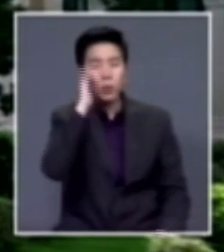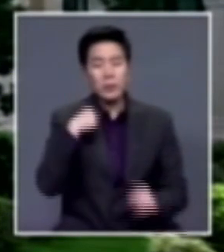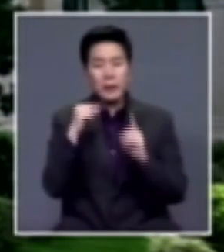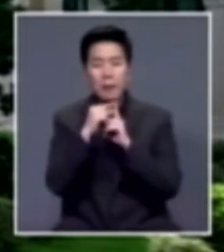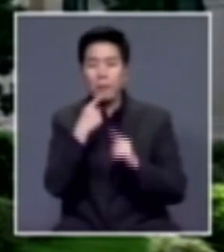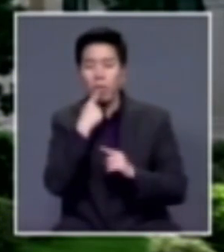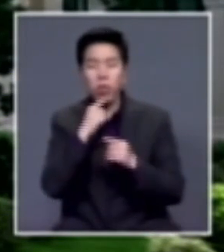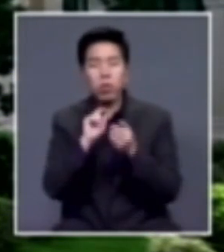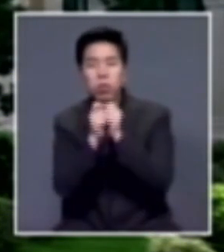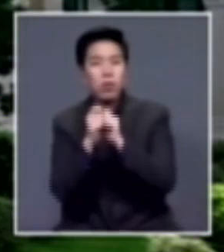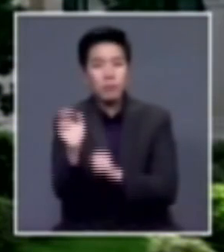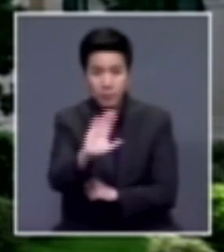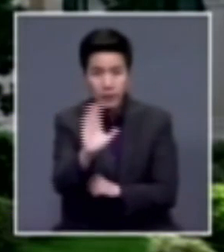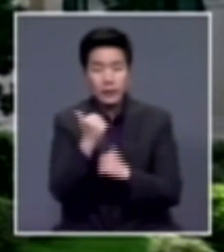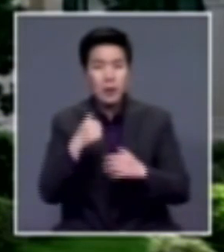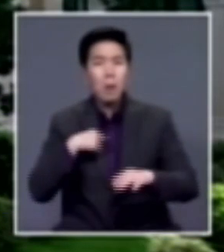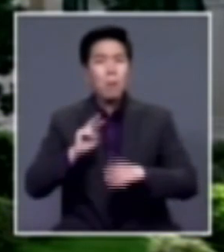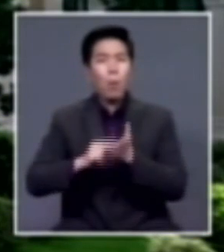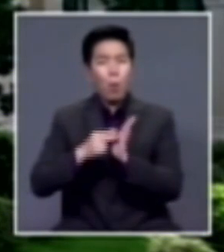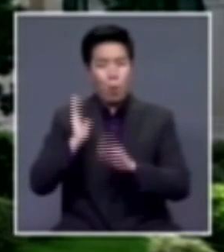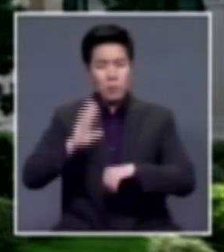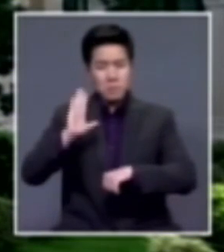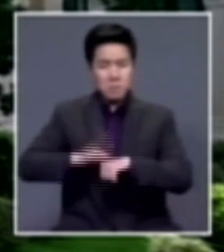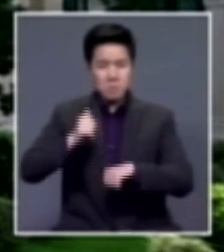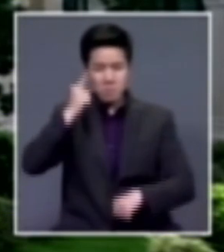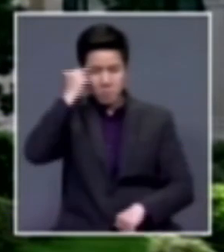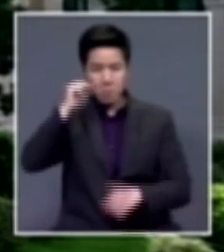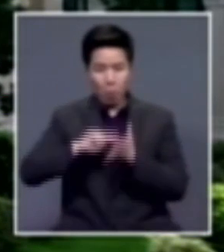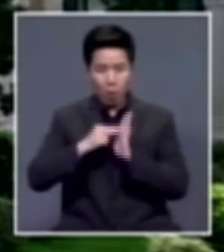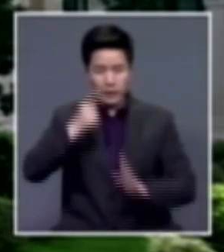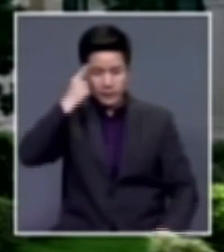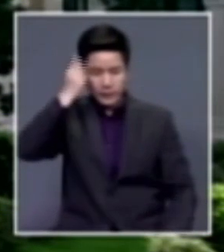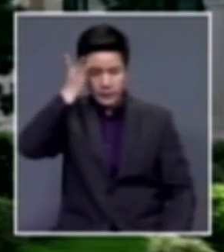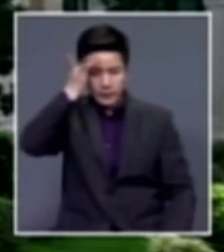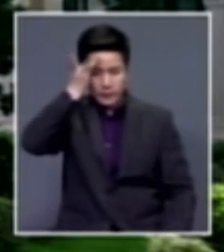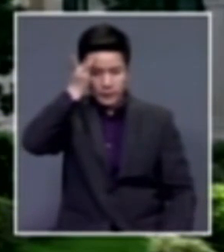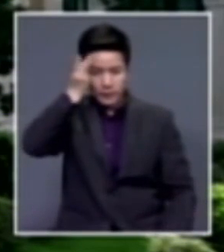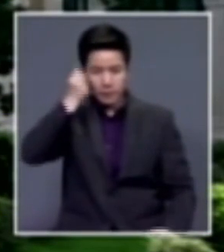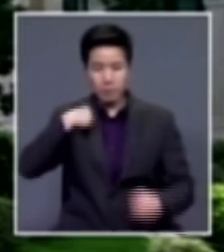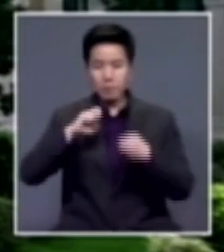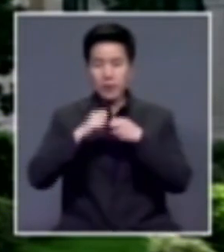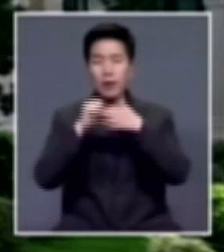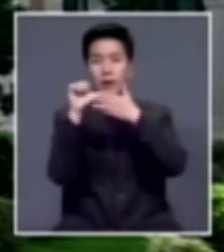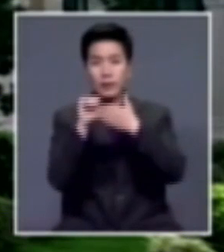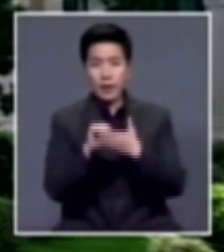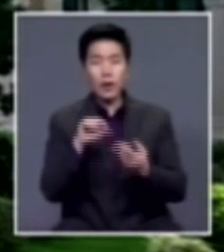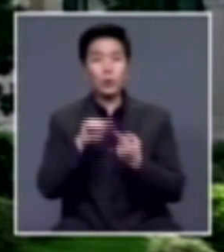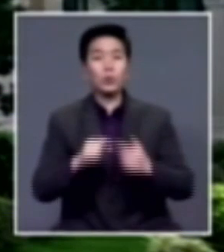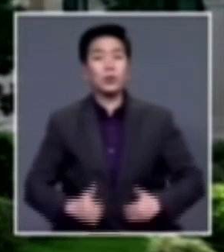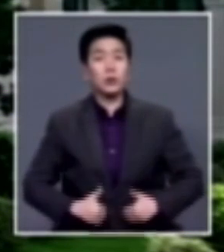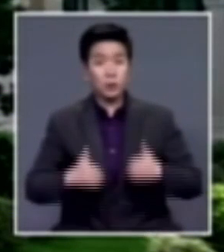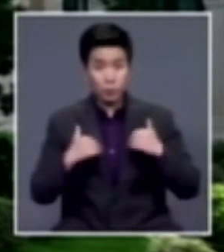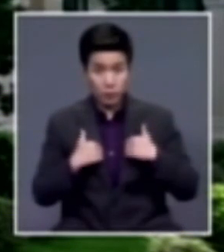ดบิดเบือนไปอีกนะเพียงแต่นักปราชญ์นั้นเป็นสัญลักษณ์ของผู้ใช้สติปัญญาในการแก้ไขปัญหาและในการดำรงชีวิตนะครับ